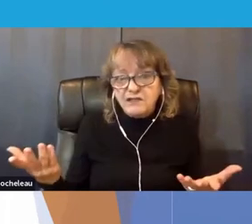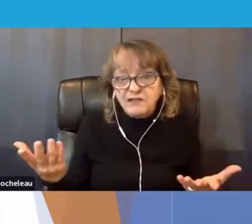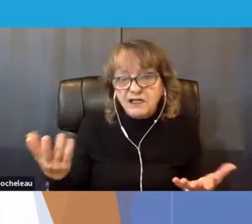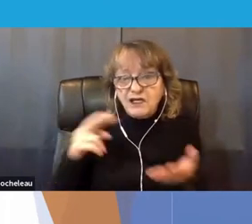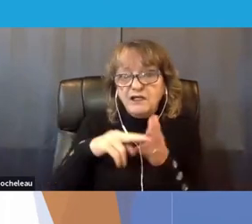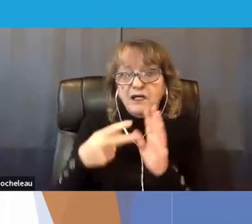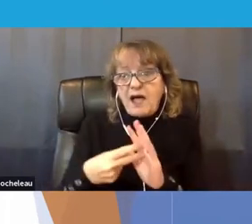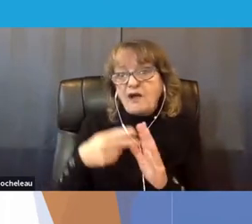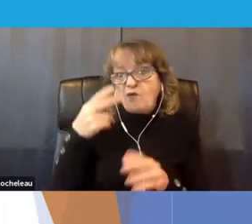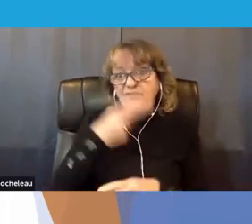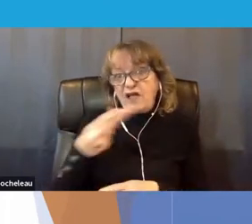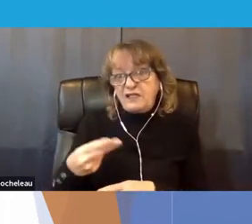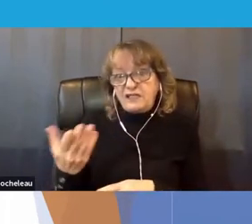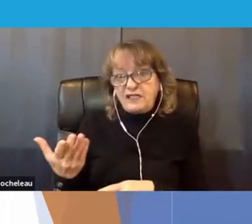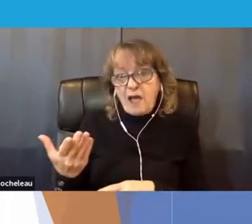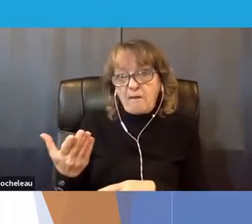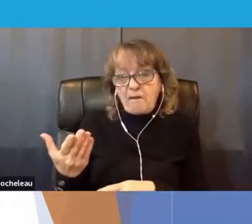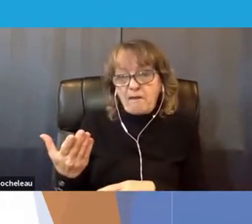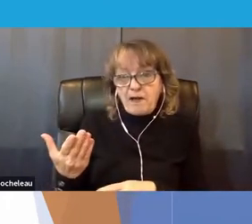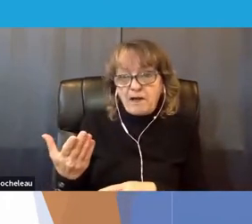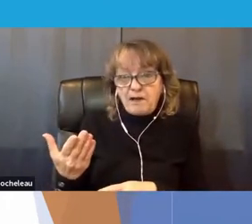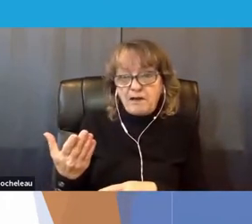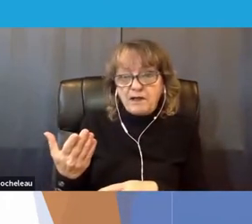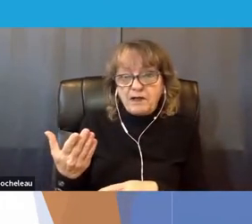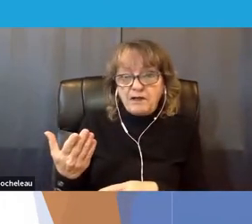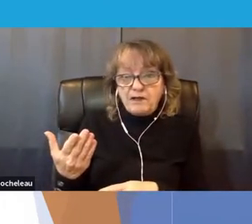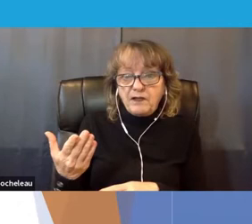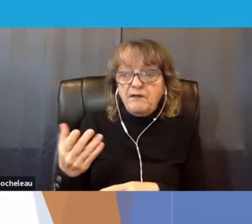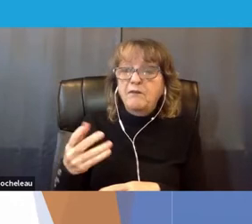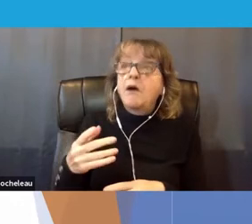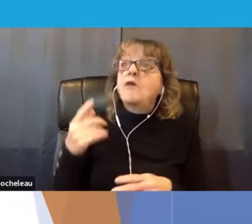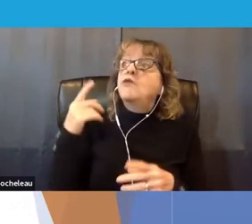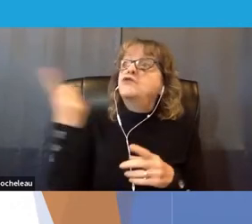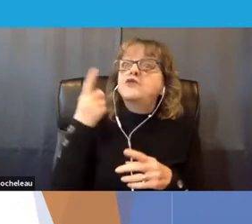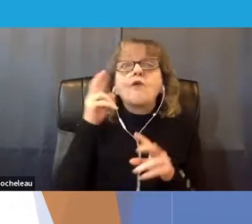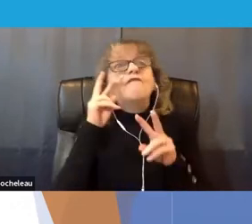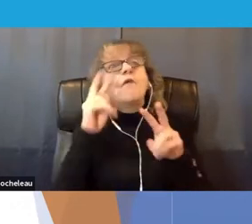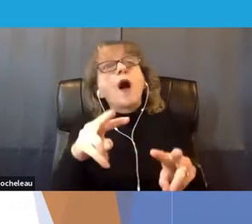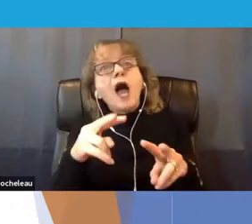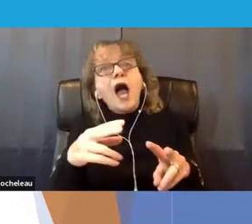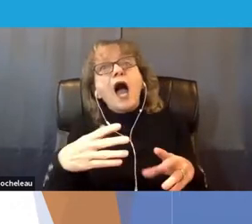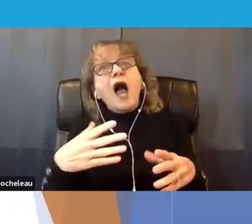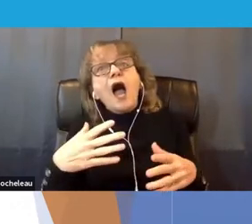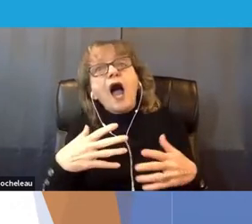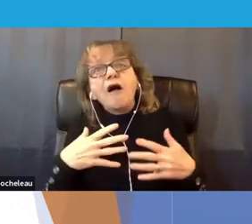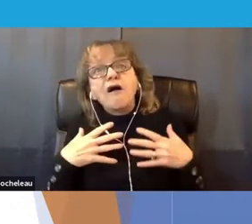en situation de handicap, et très peu des femmes en situation de handicap et de